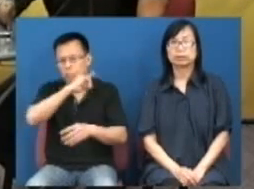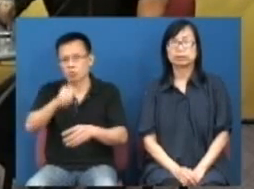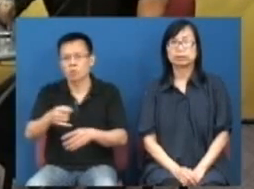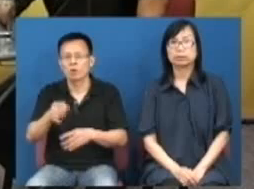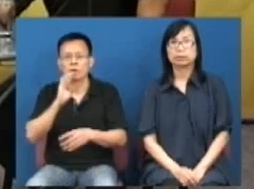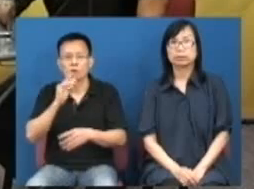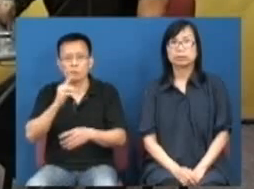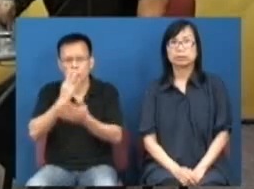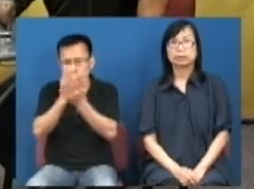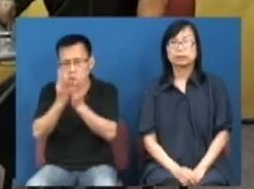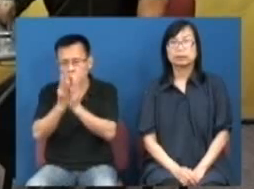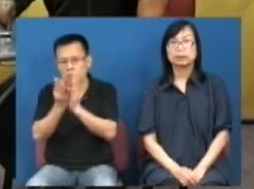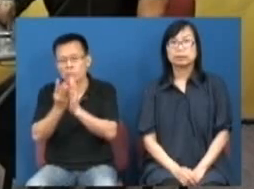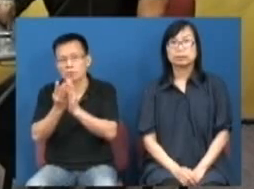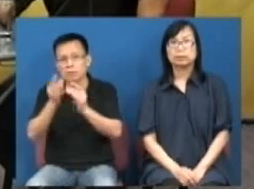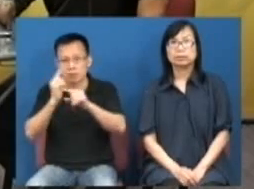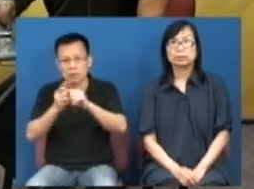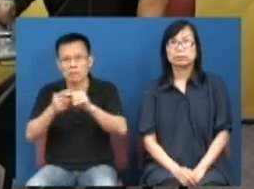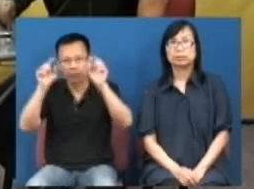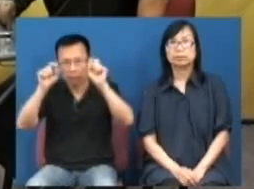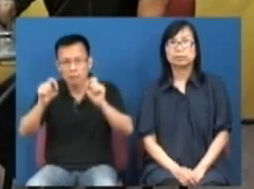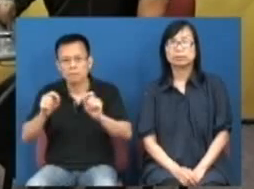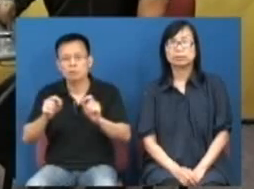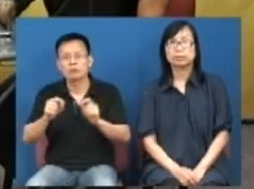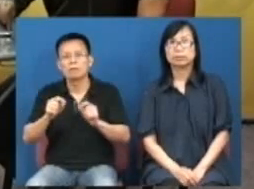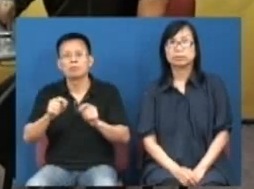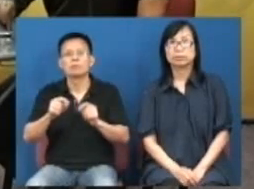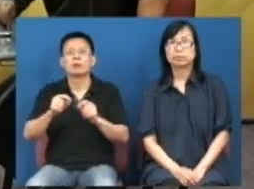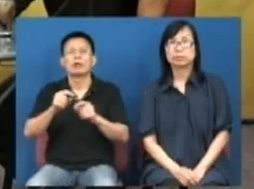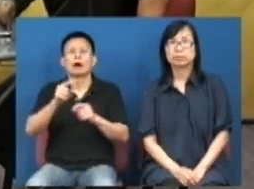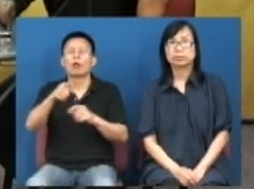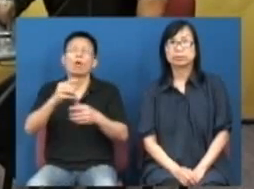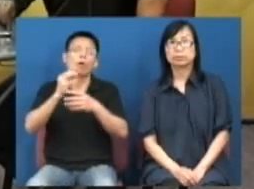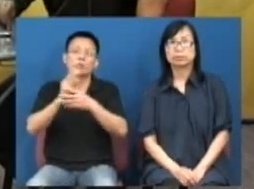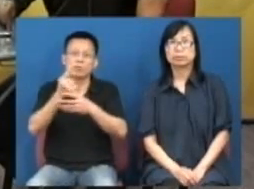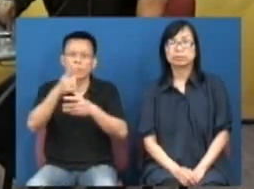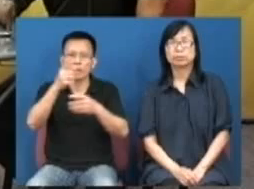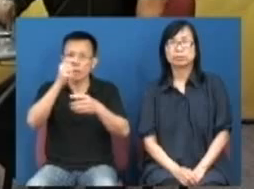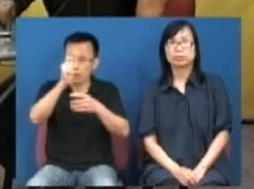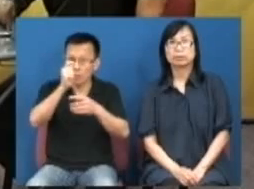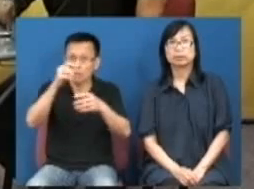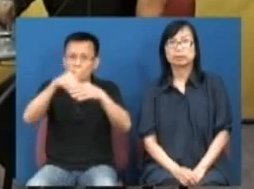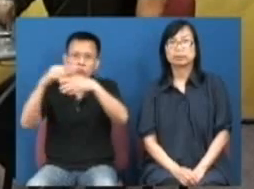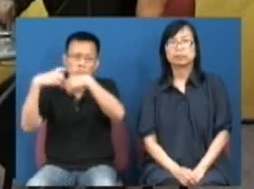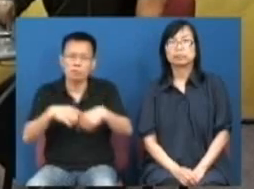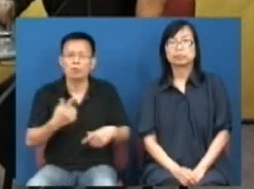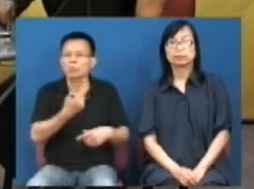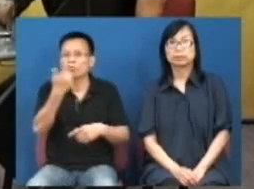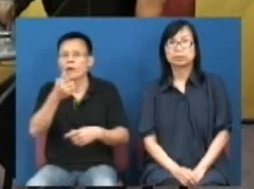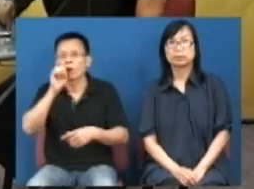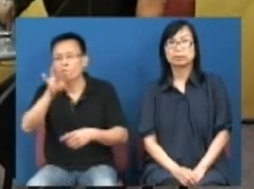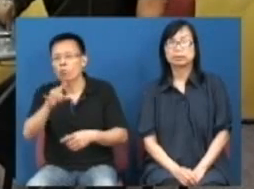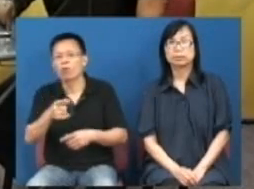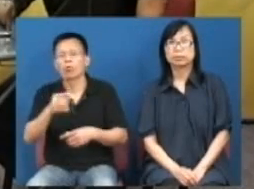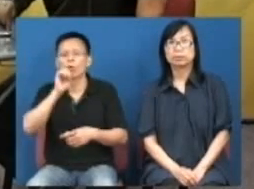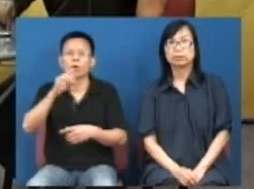果你有咩什麼實際嘅理由去解釋咧，佢都係話咧，哦，因為嗰個 A 嘅候選人咧就多啲嘢講，對呢件事咧就講得